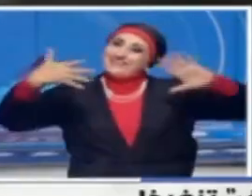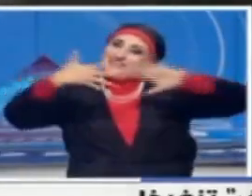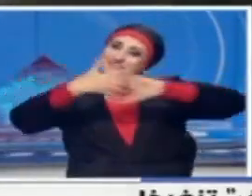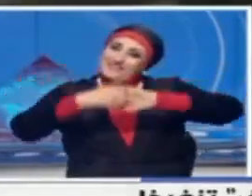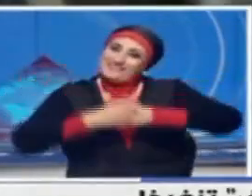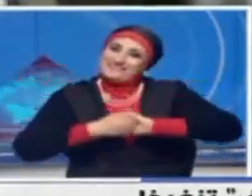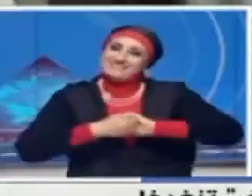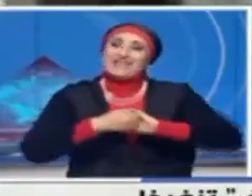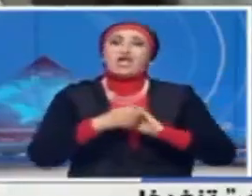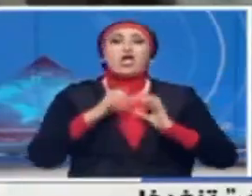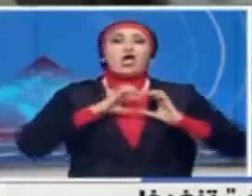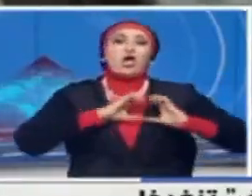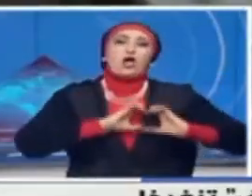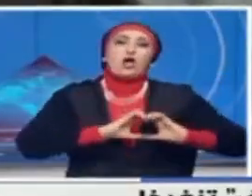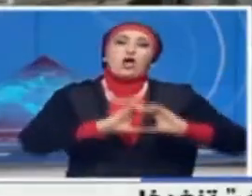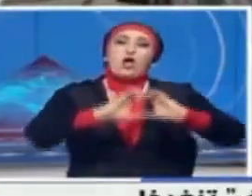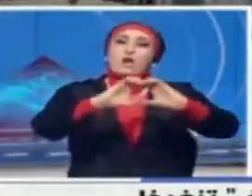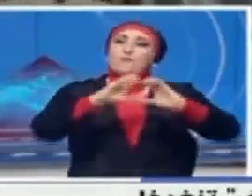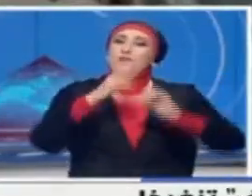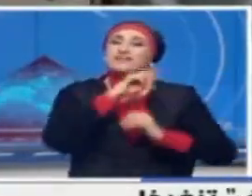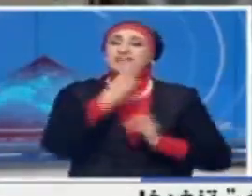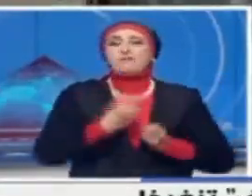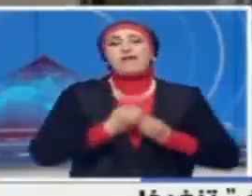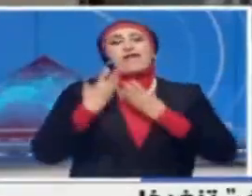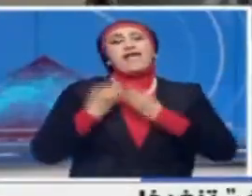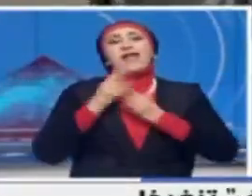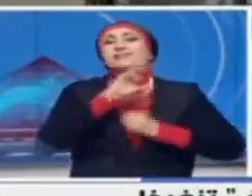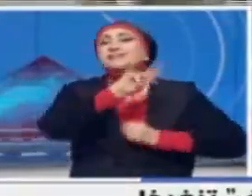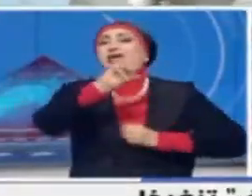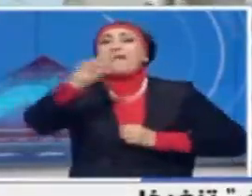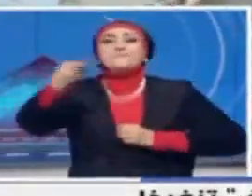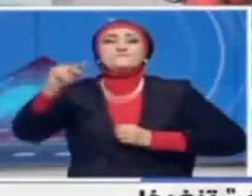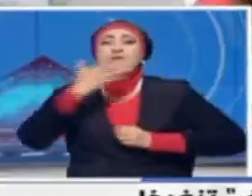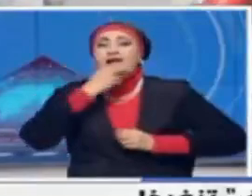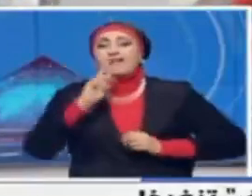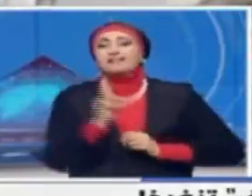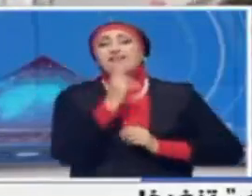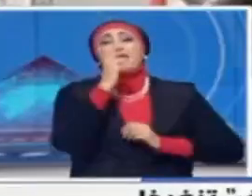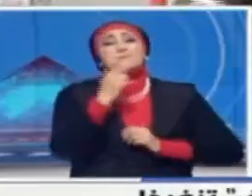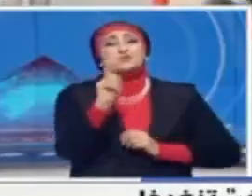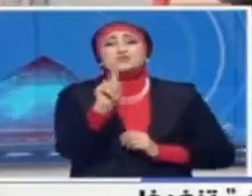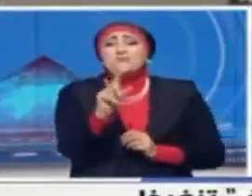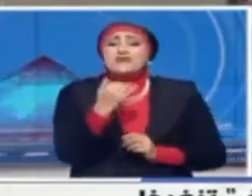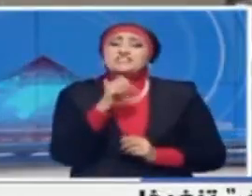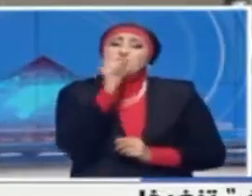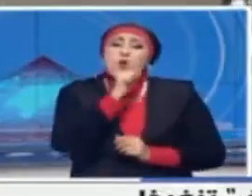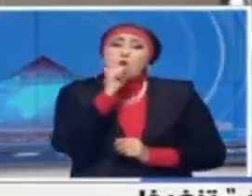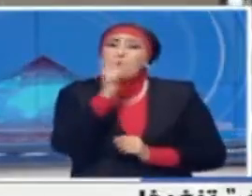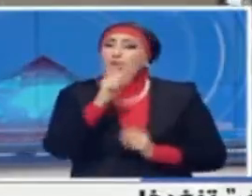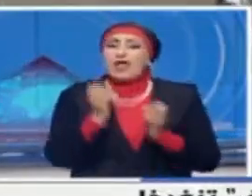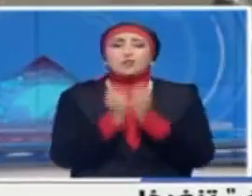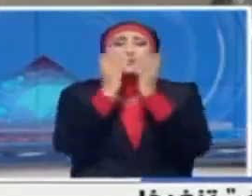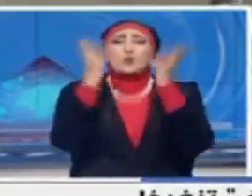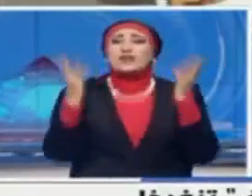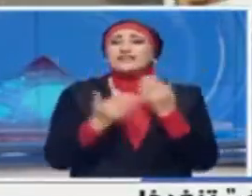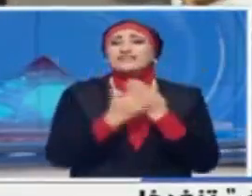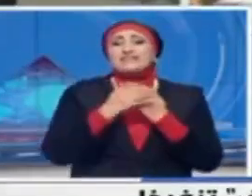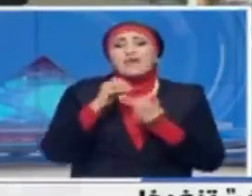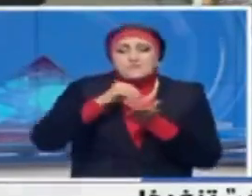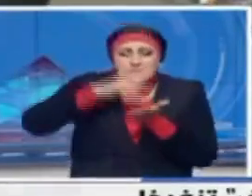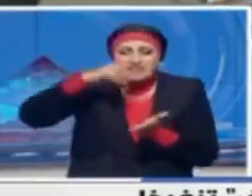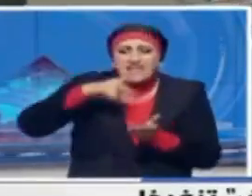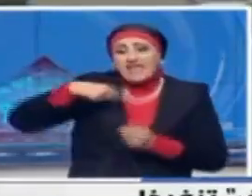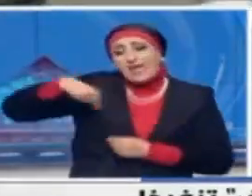ايدي حبنا تبقى جنه، مش بس غين وده نور جديد بدايته بينا.